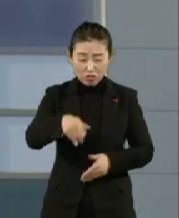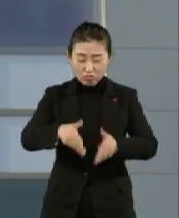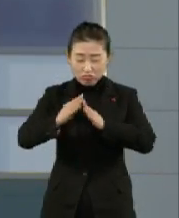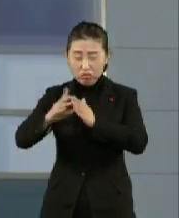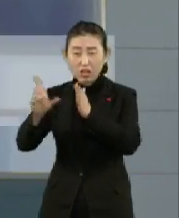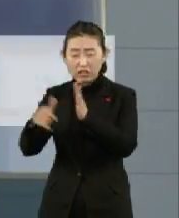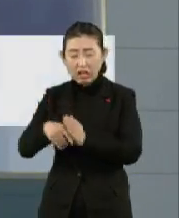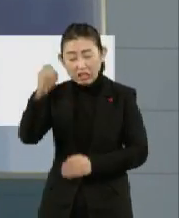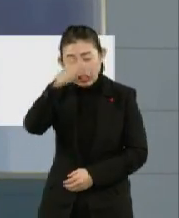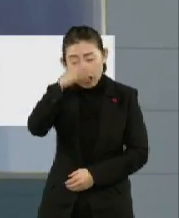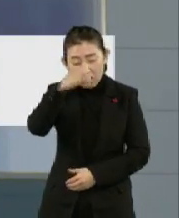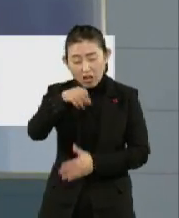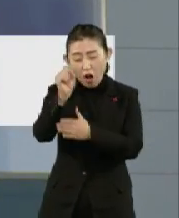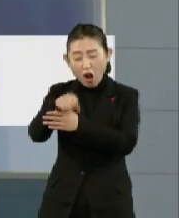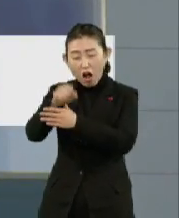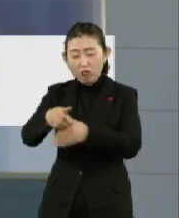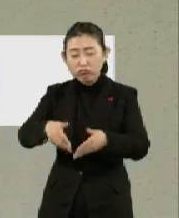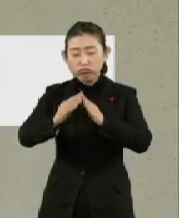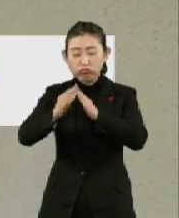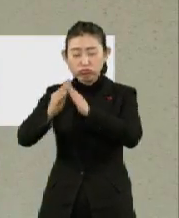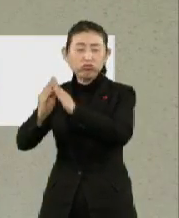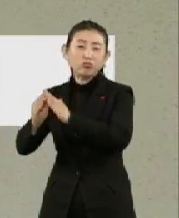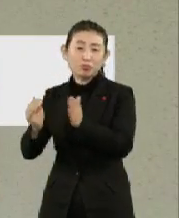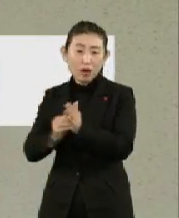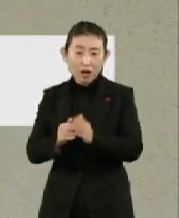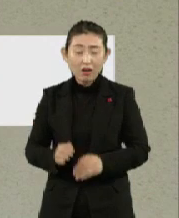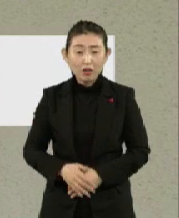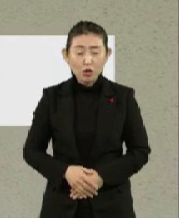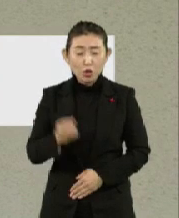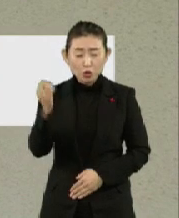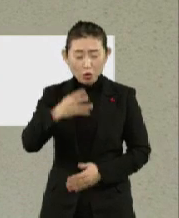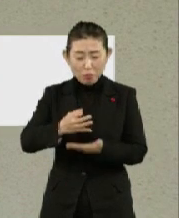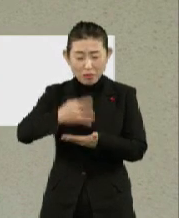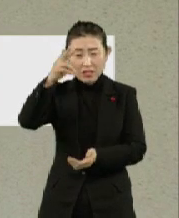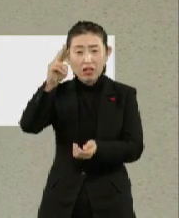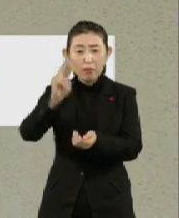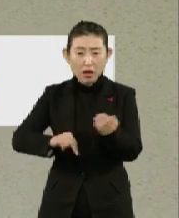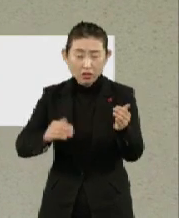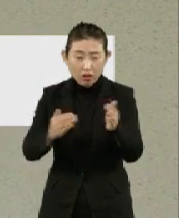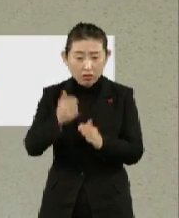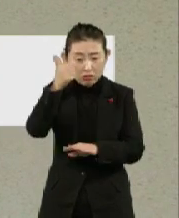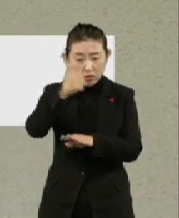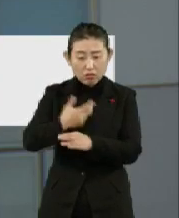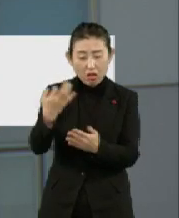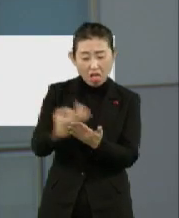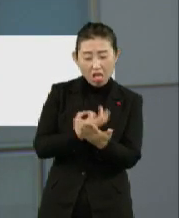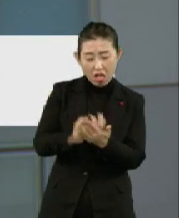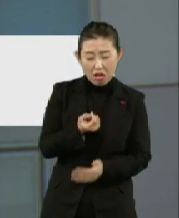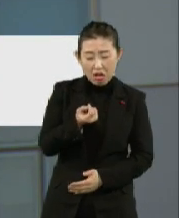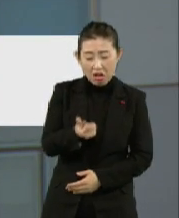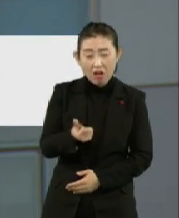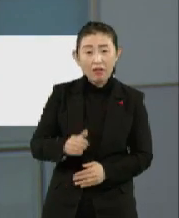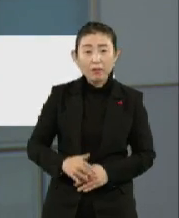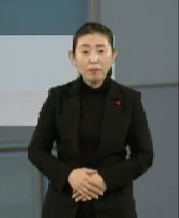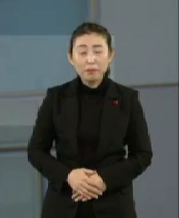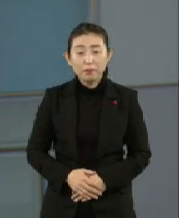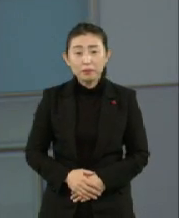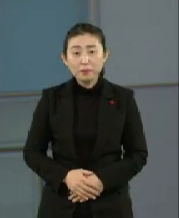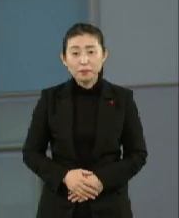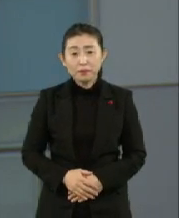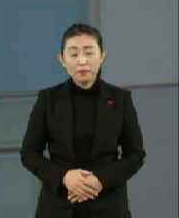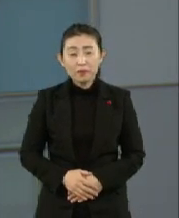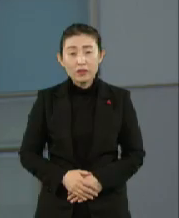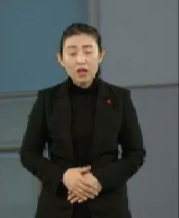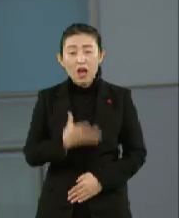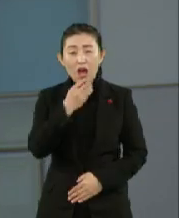초기에 무차별적인 상가 공급이 이루어졌고 최고가 낙찰제로 인해 수익은 떨어지기 때문입니다. 여기서 주목되는